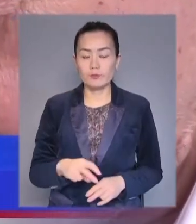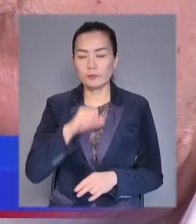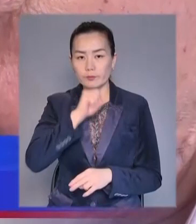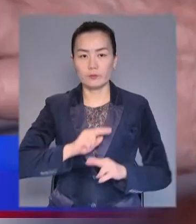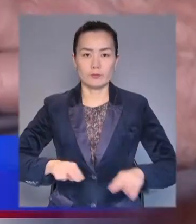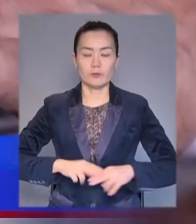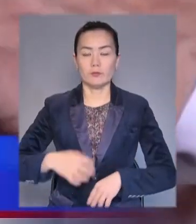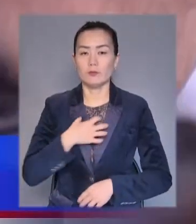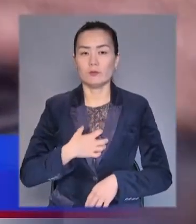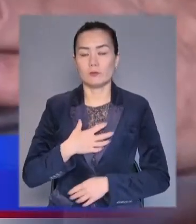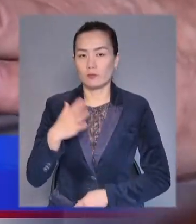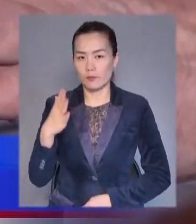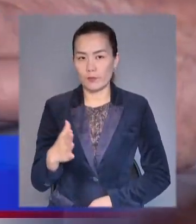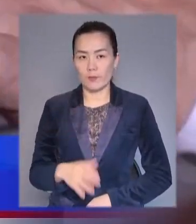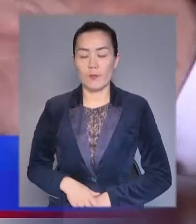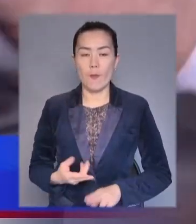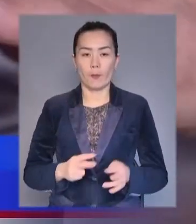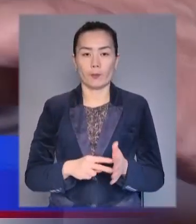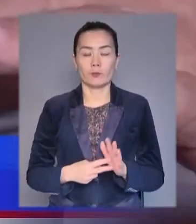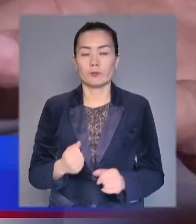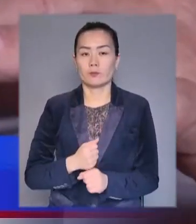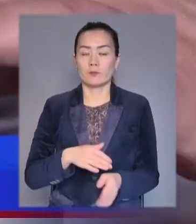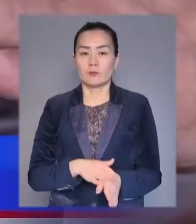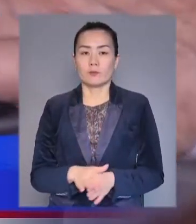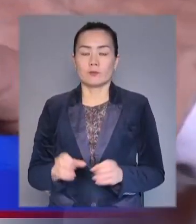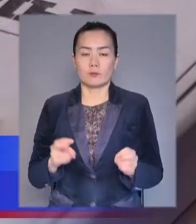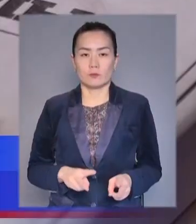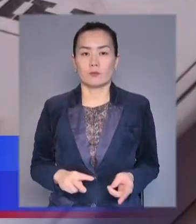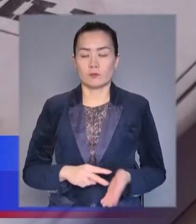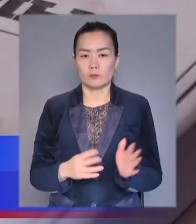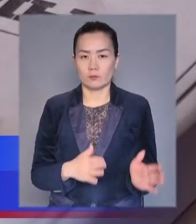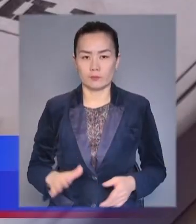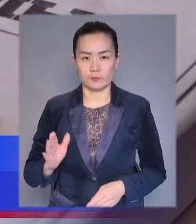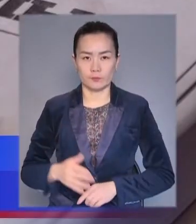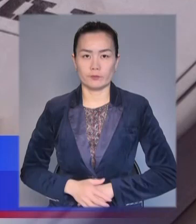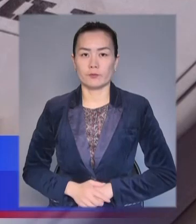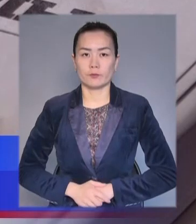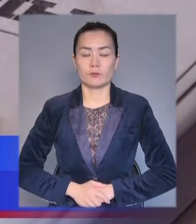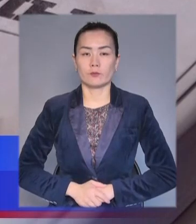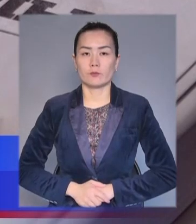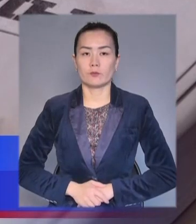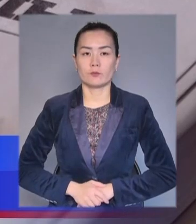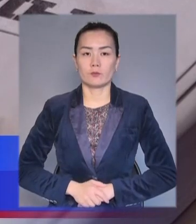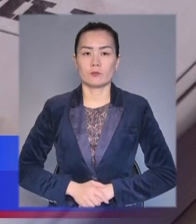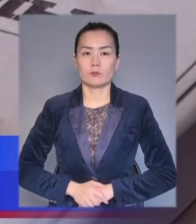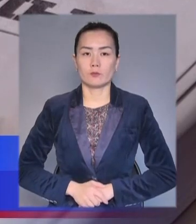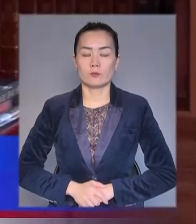арқылы дәріптеу аса маңызды деді. Бұл бағыттағы жұмыстарды іске асыру үшін кешенді жоспар жасалмақ.